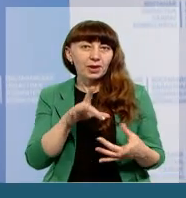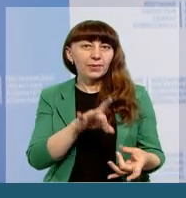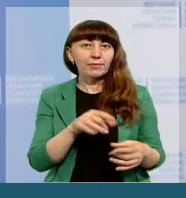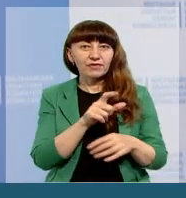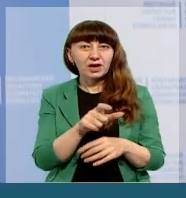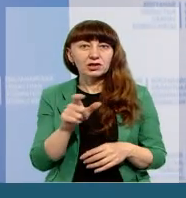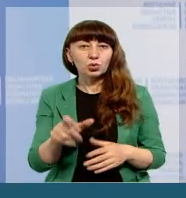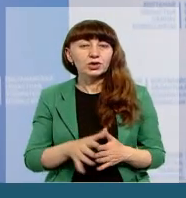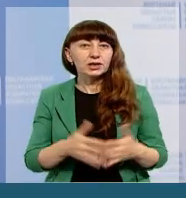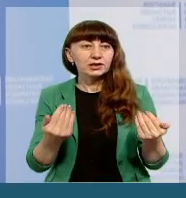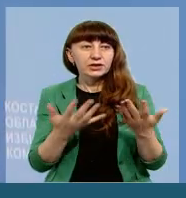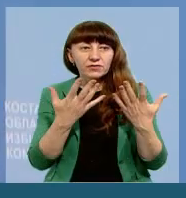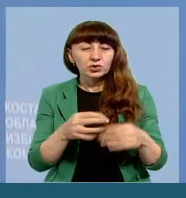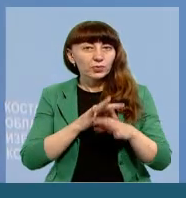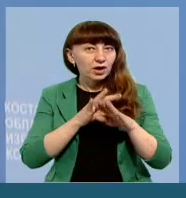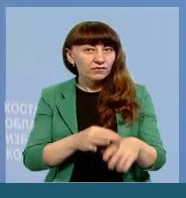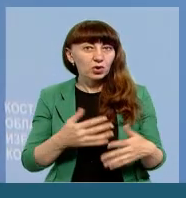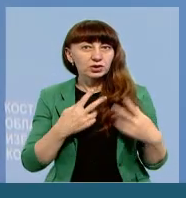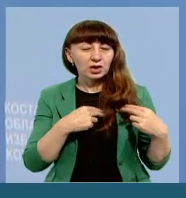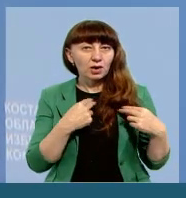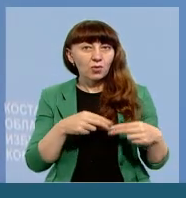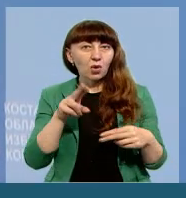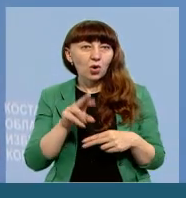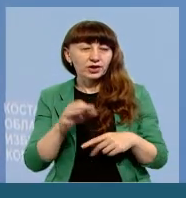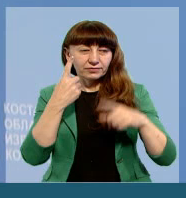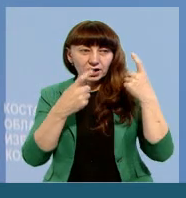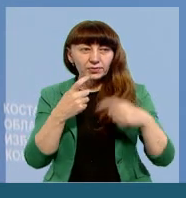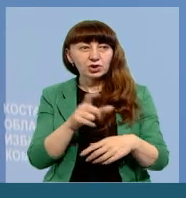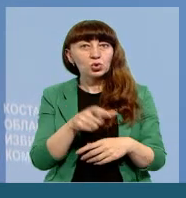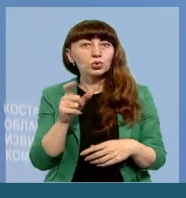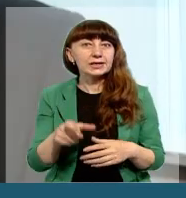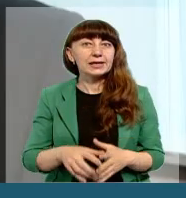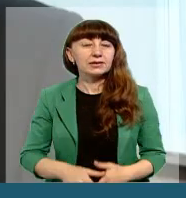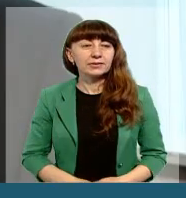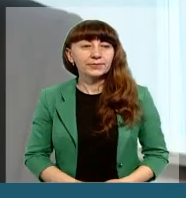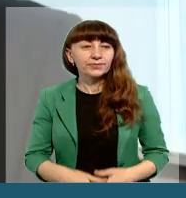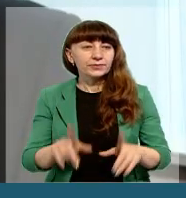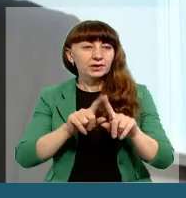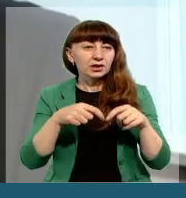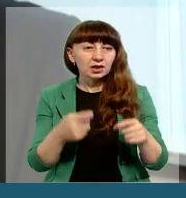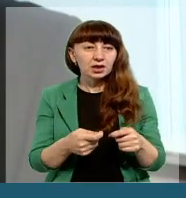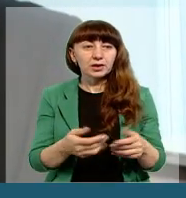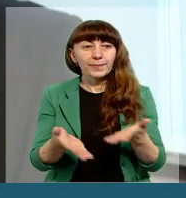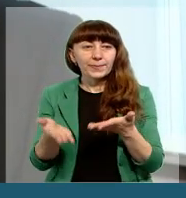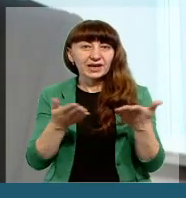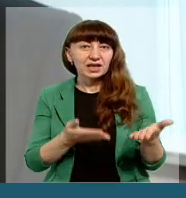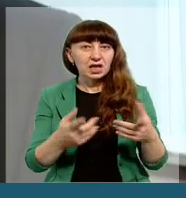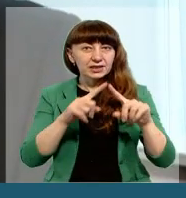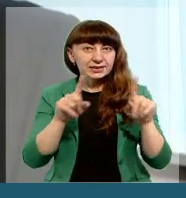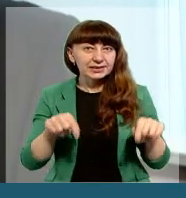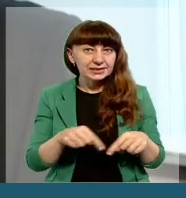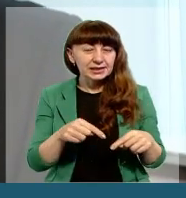пребывания граждан. В настоящее время проводится активная работа по информированию населения. Разносятся пригласительные